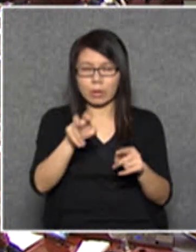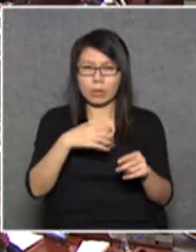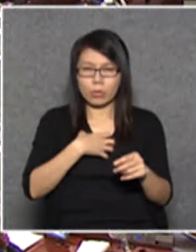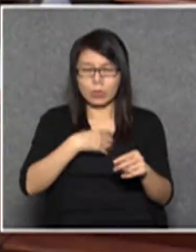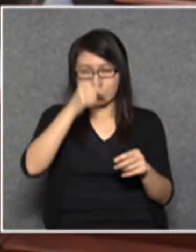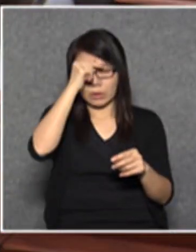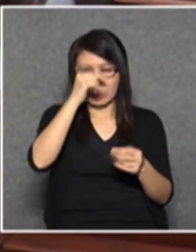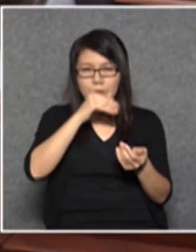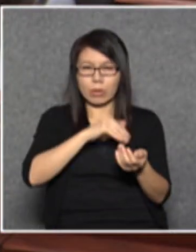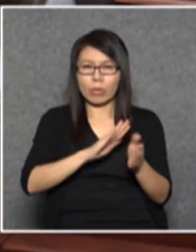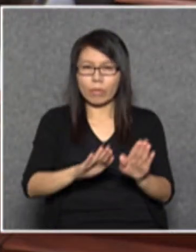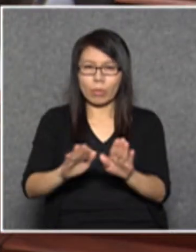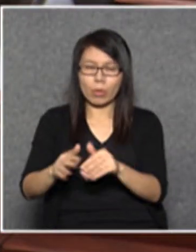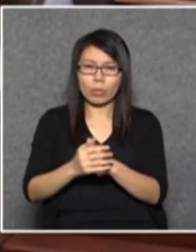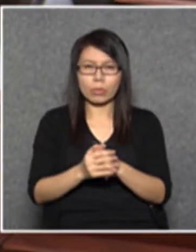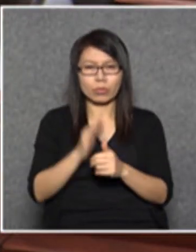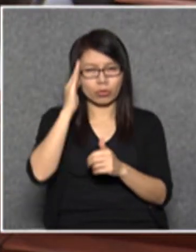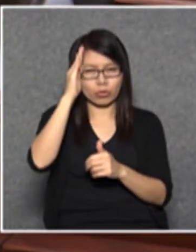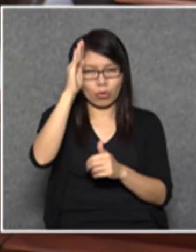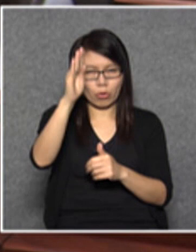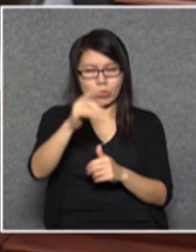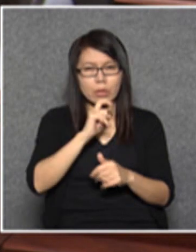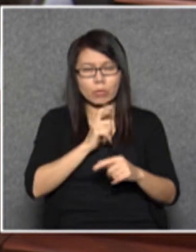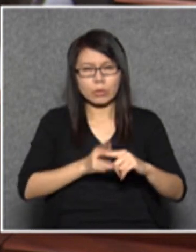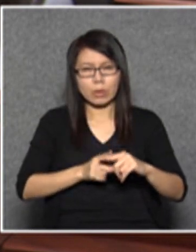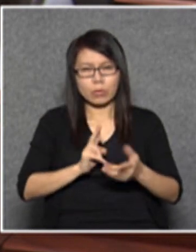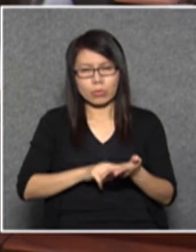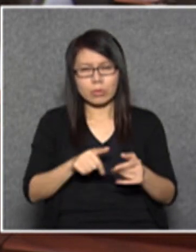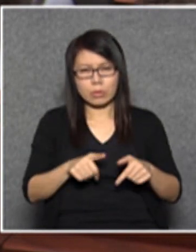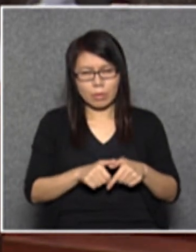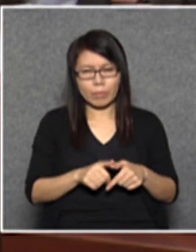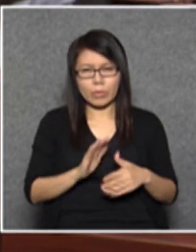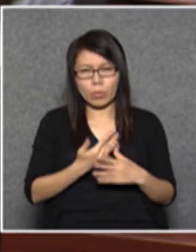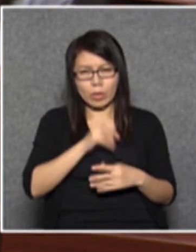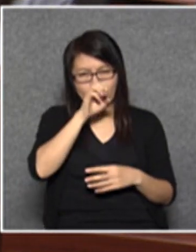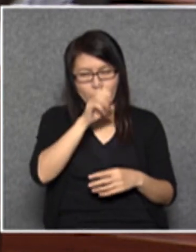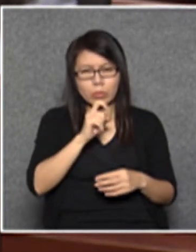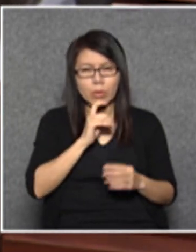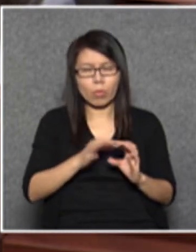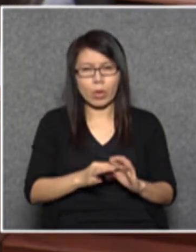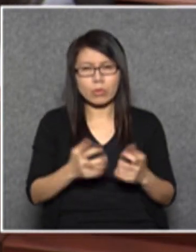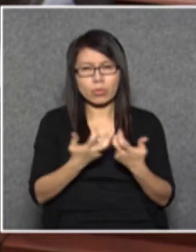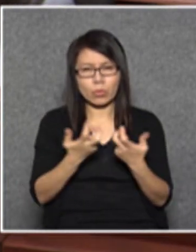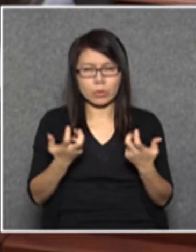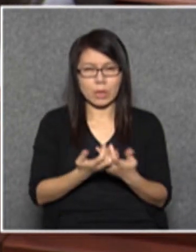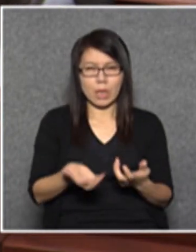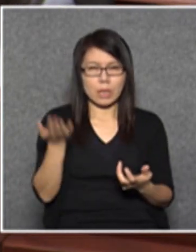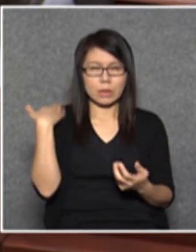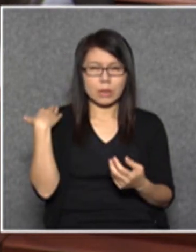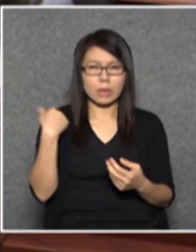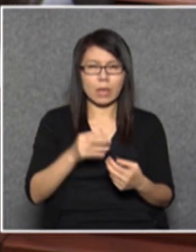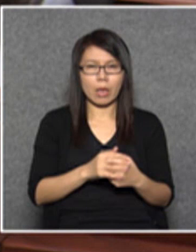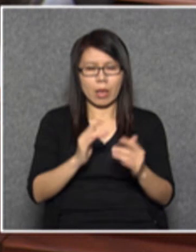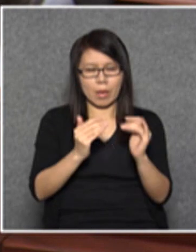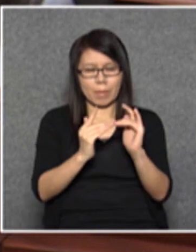的服務的將來有一個非常大的信心，因為你只是說了關於一些數字，我們過去譬如250張病